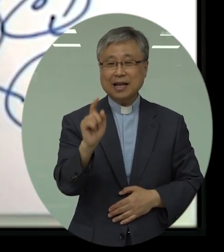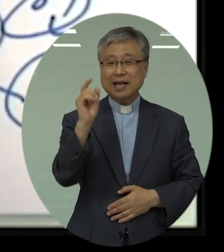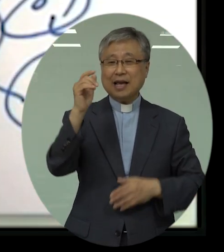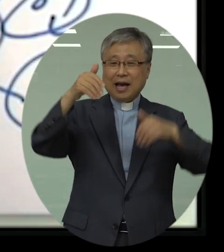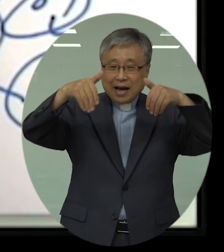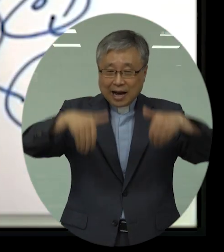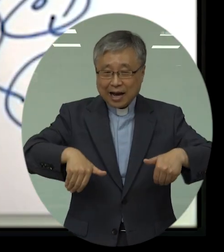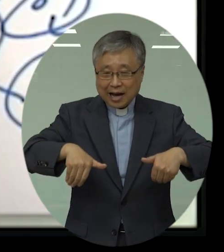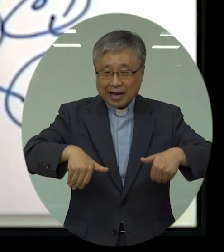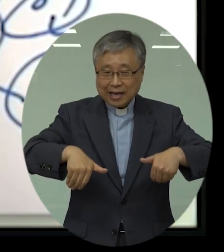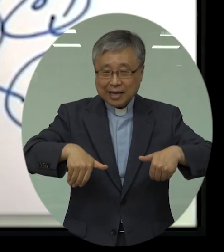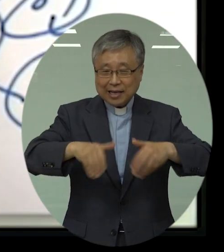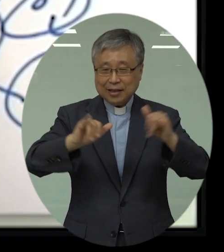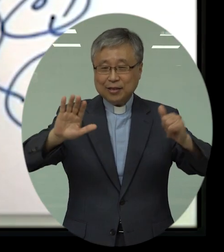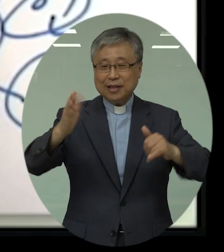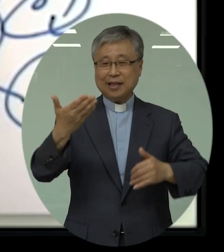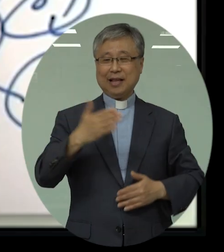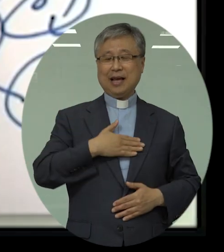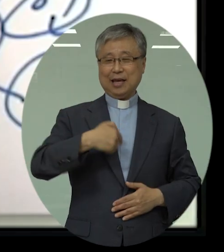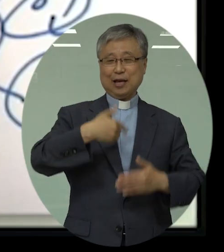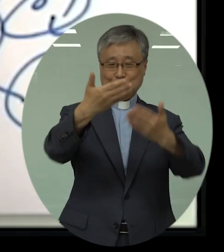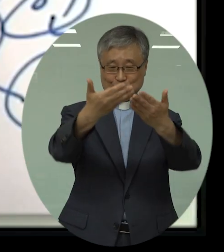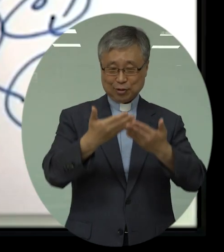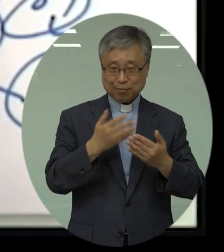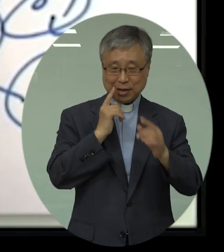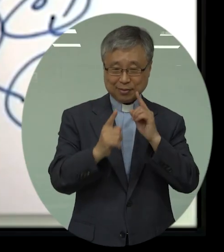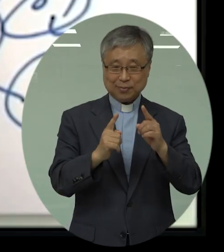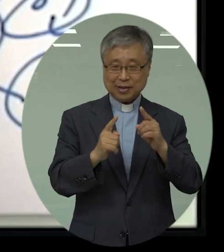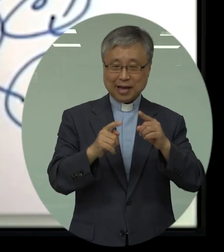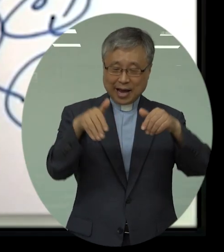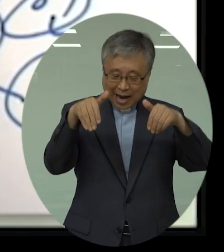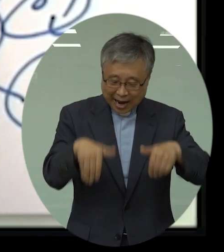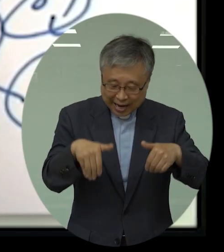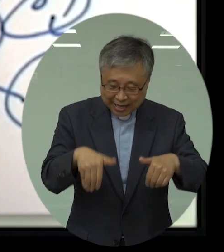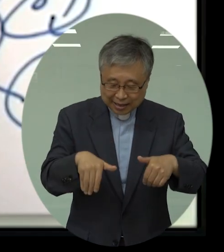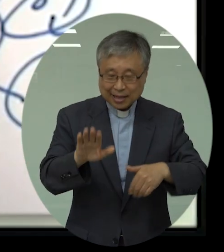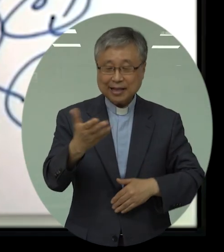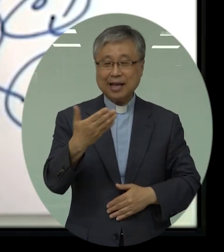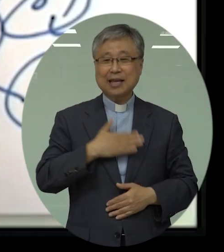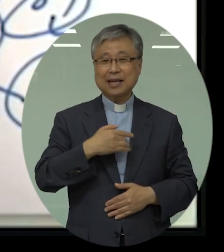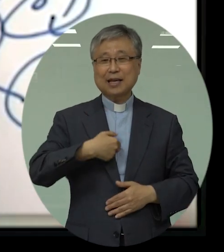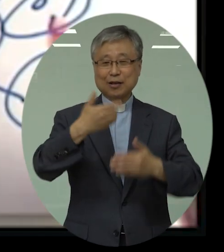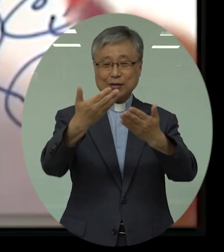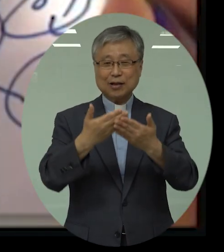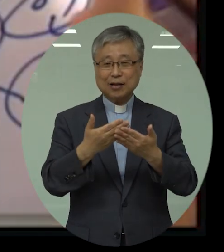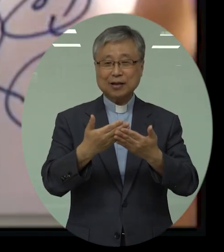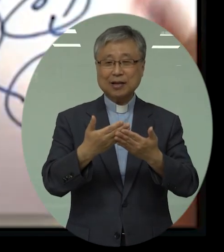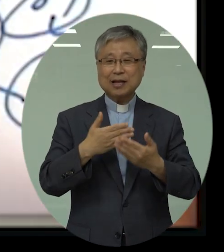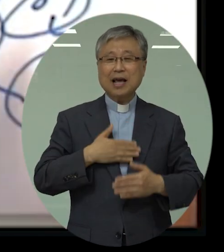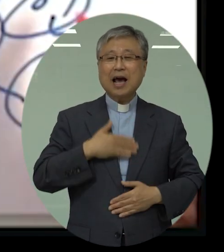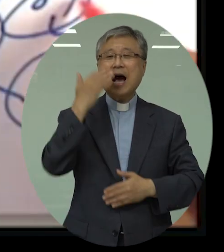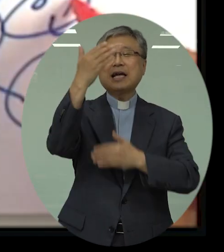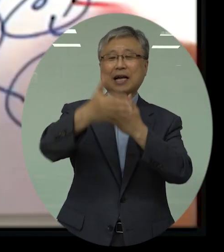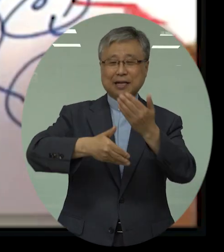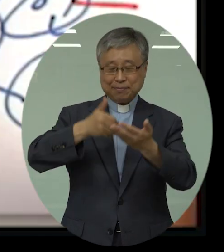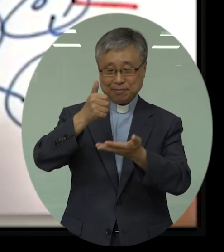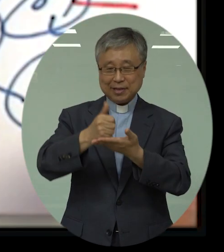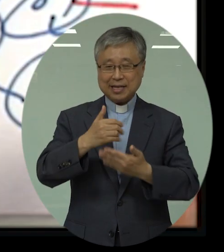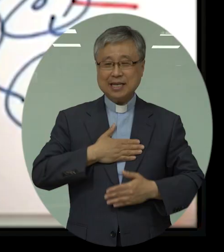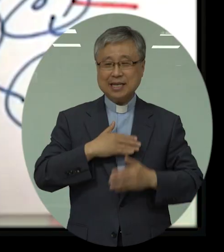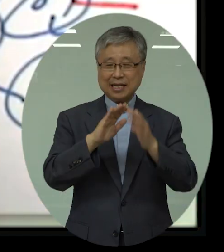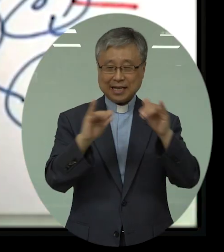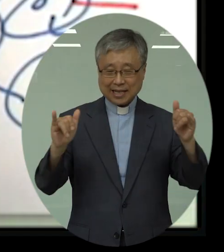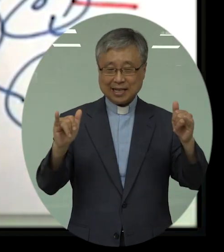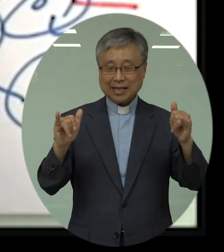하인된 나에게 주시는 말씀. 하인된 나에게 주시는 말씀. 그런데 이걸 다시 말하면 하는 하나님, 이는